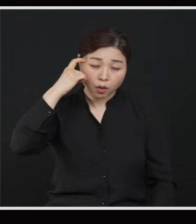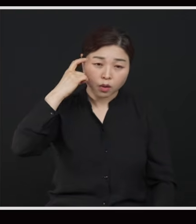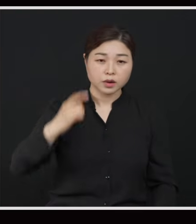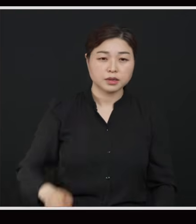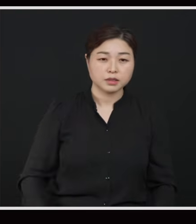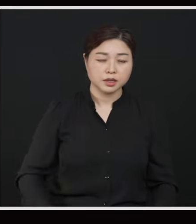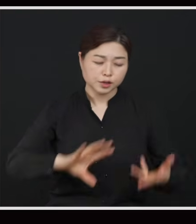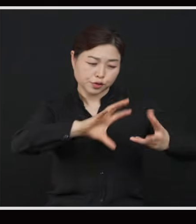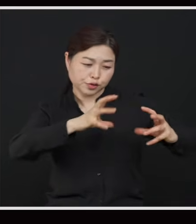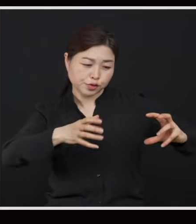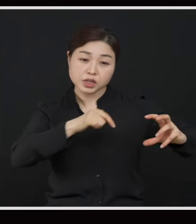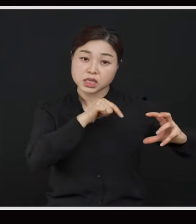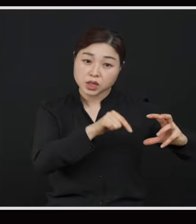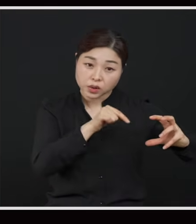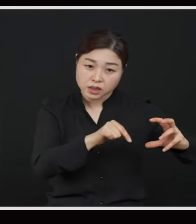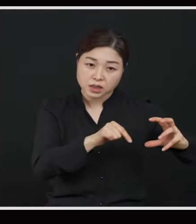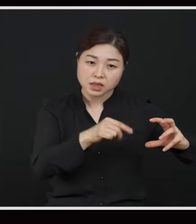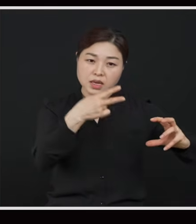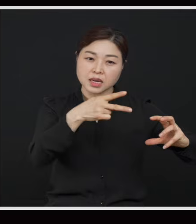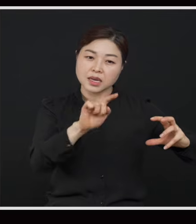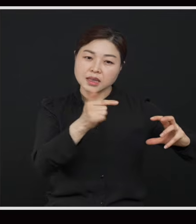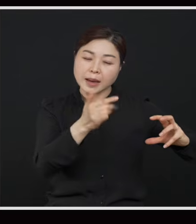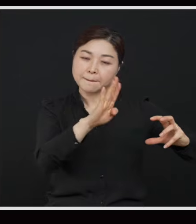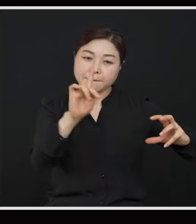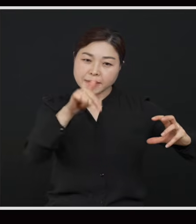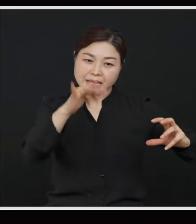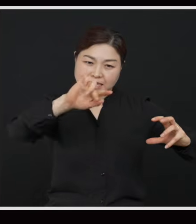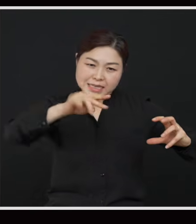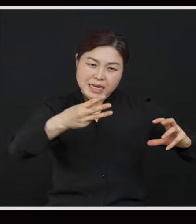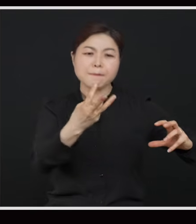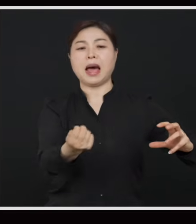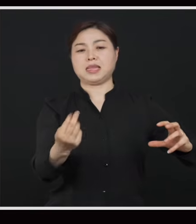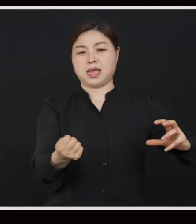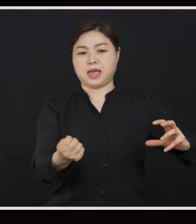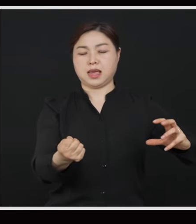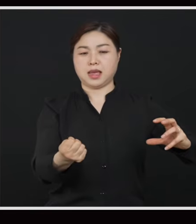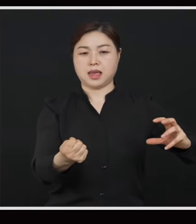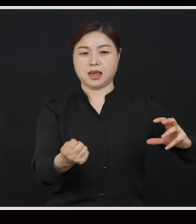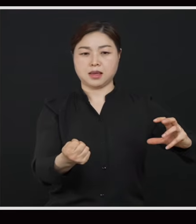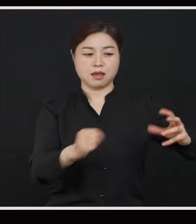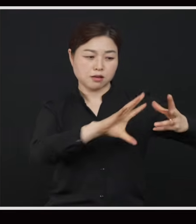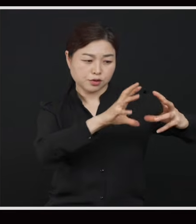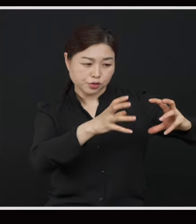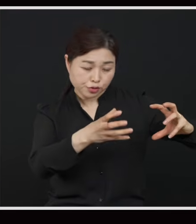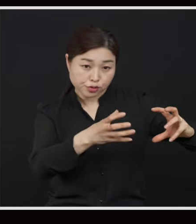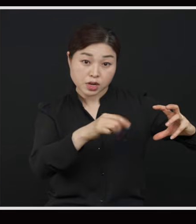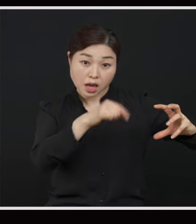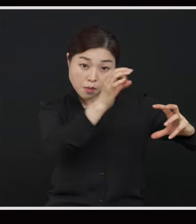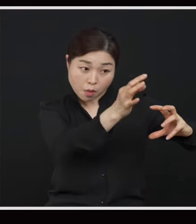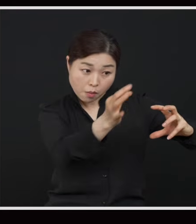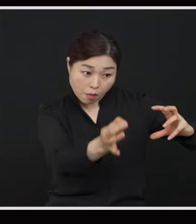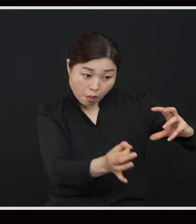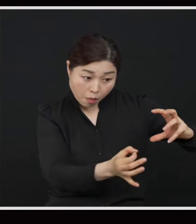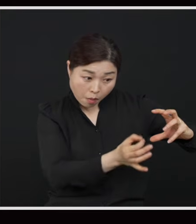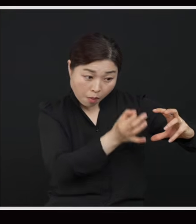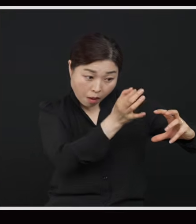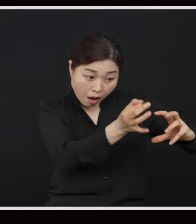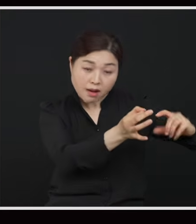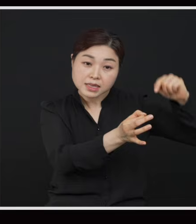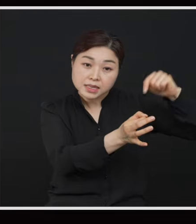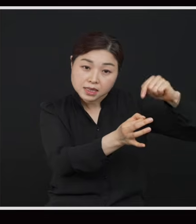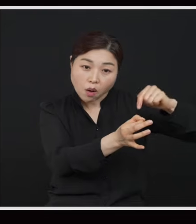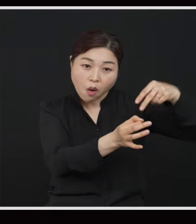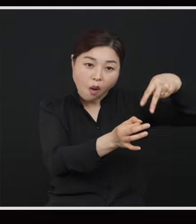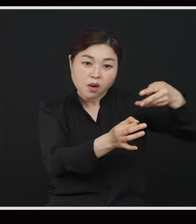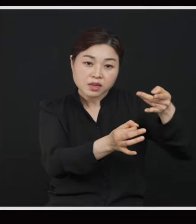그렇습니다. 근육이라는 게 그 어디보다 단백질이 많아요. 이게 근육 다발이고